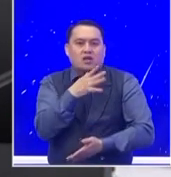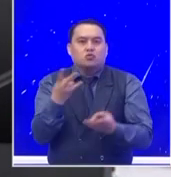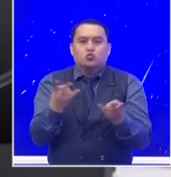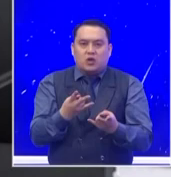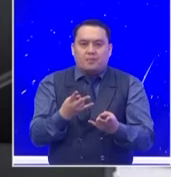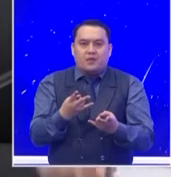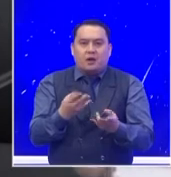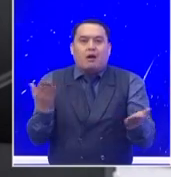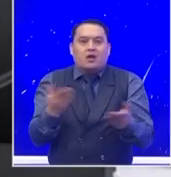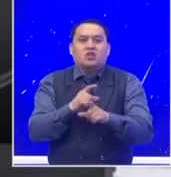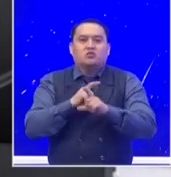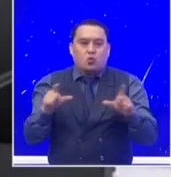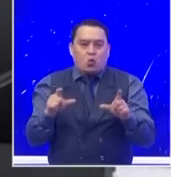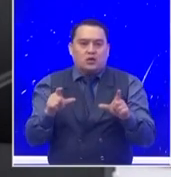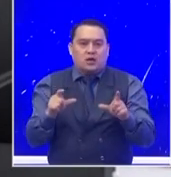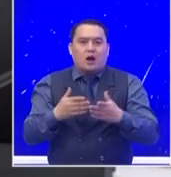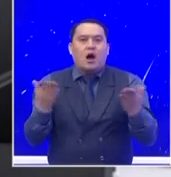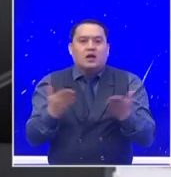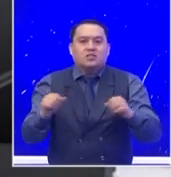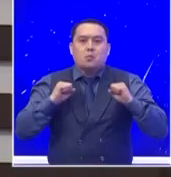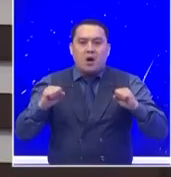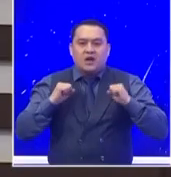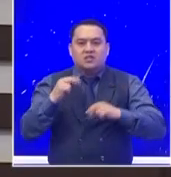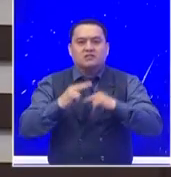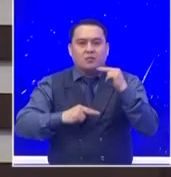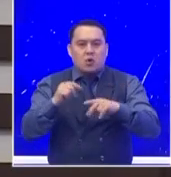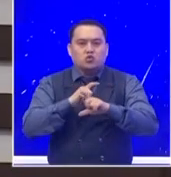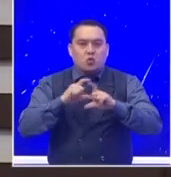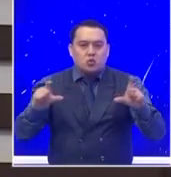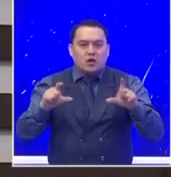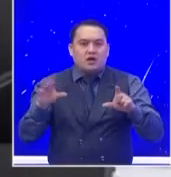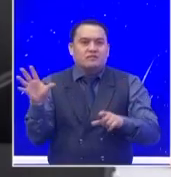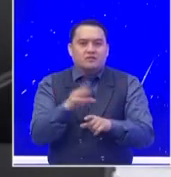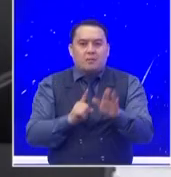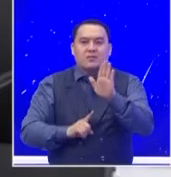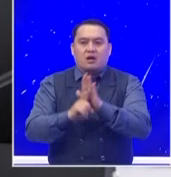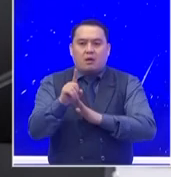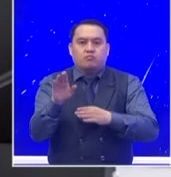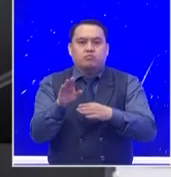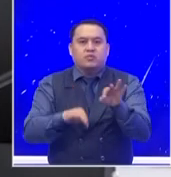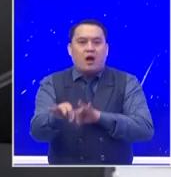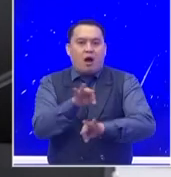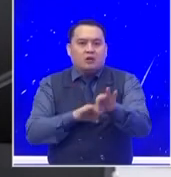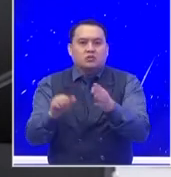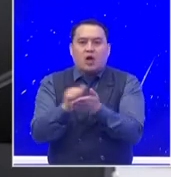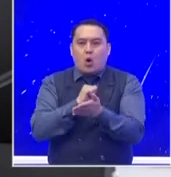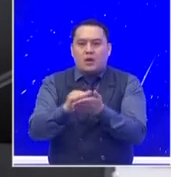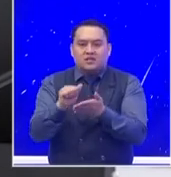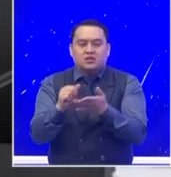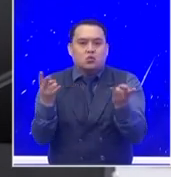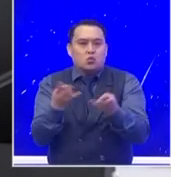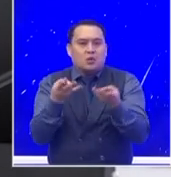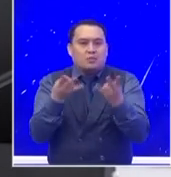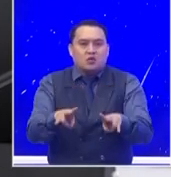нужно. Какие школы, какие спортивные сооружения. Всем впредь не начинать разработку проекта сметной документации по